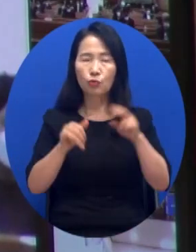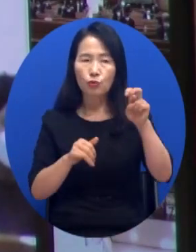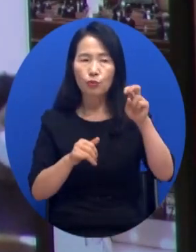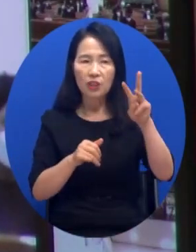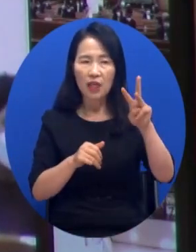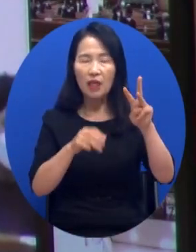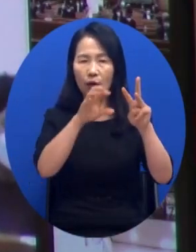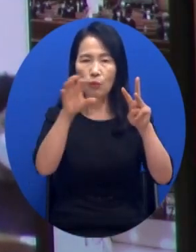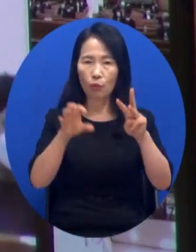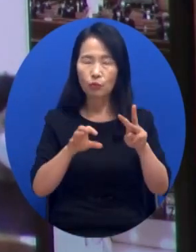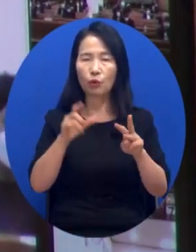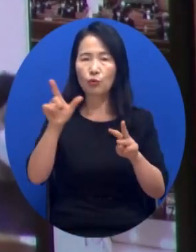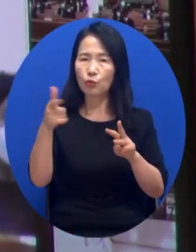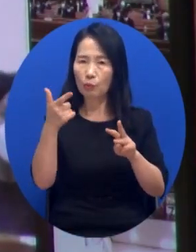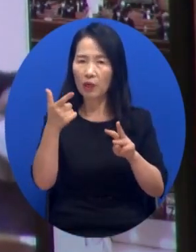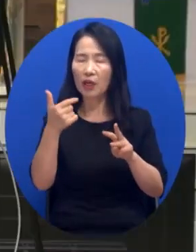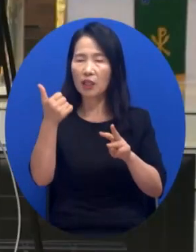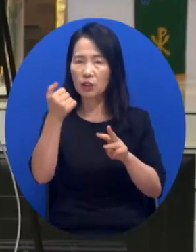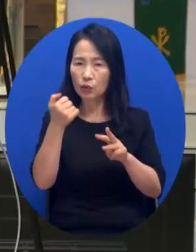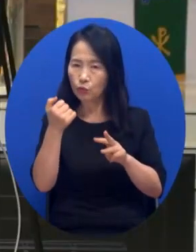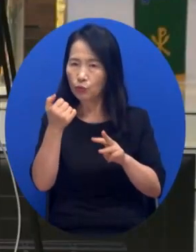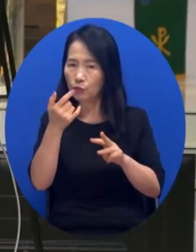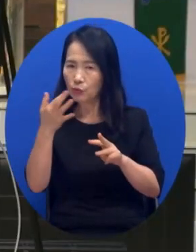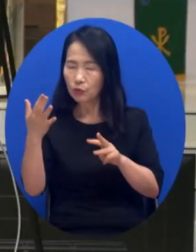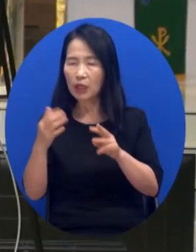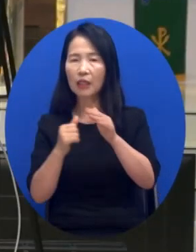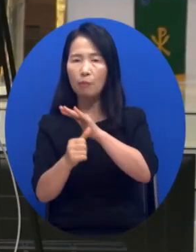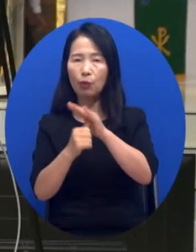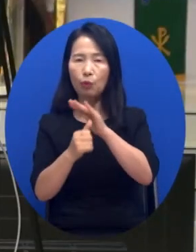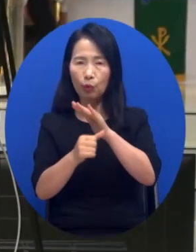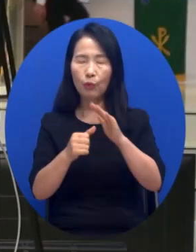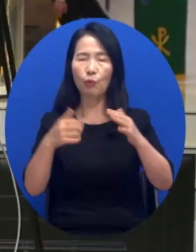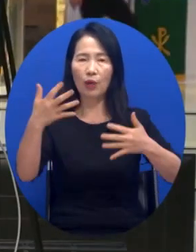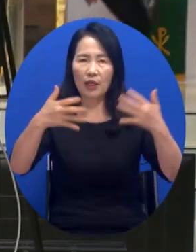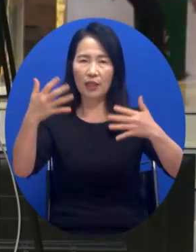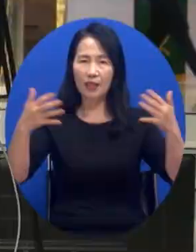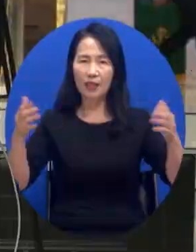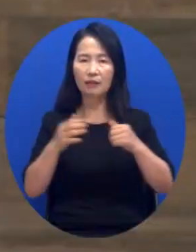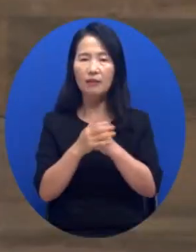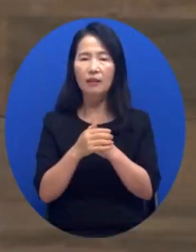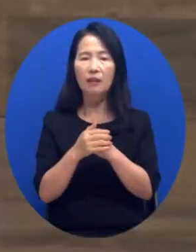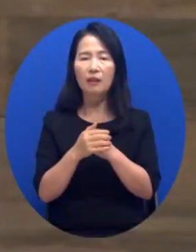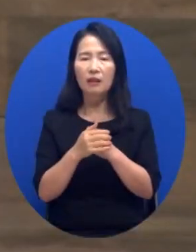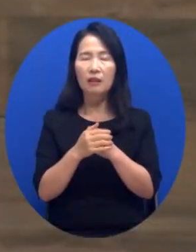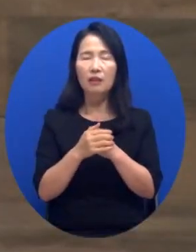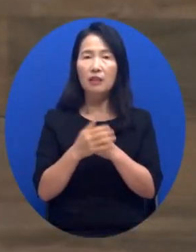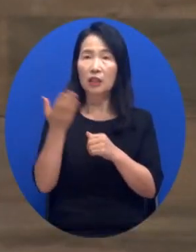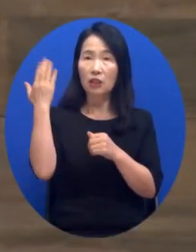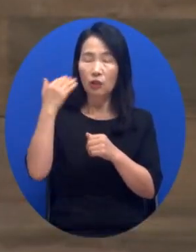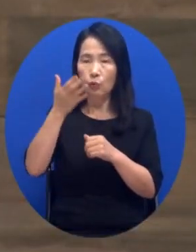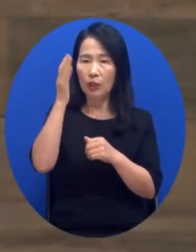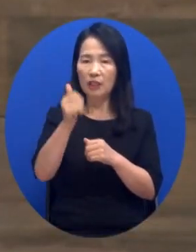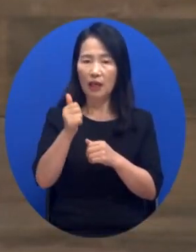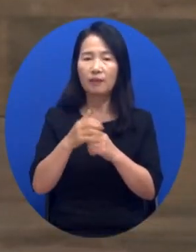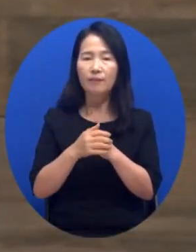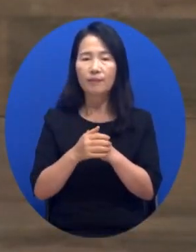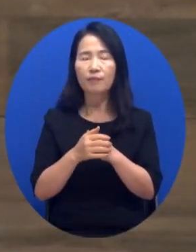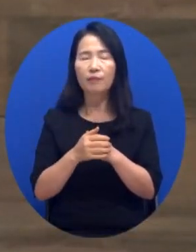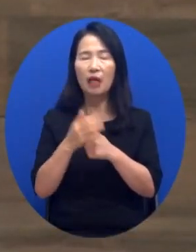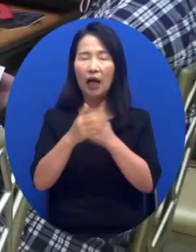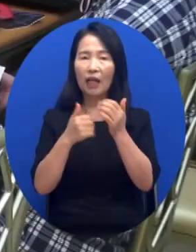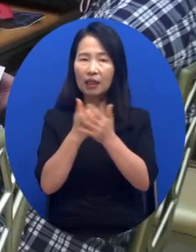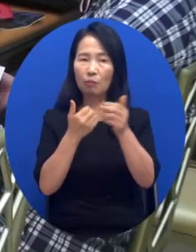652명의 총대가 화상으로 함께했습니다. 개회 예배에서 육순종 직전 총회장은 코로나 상황은 하나님께로